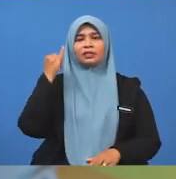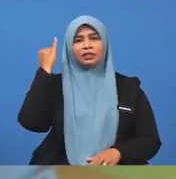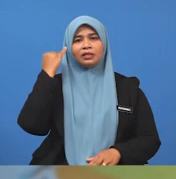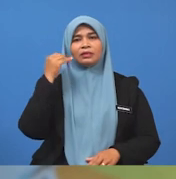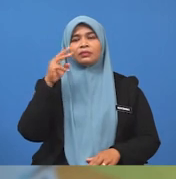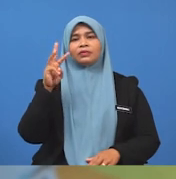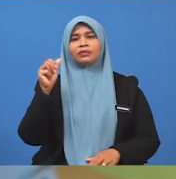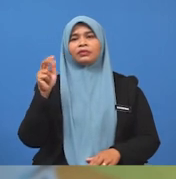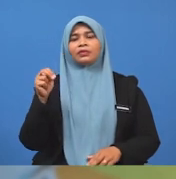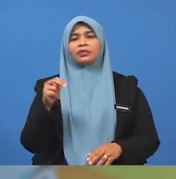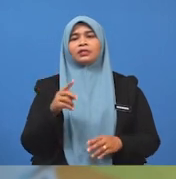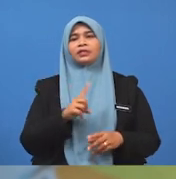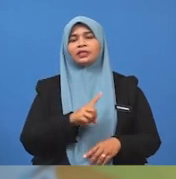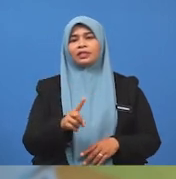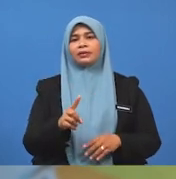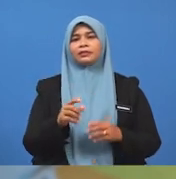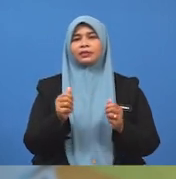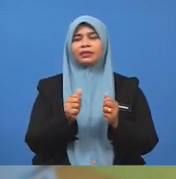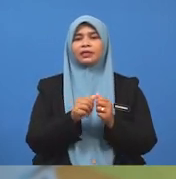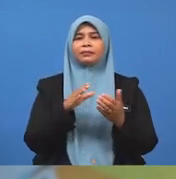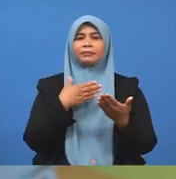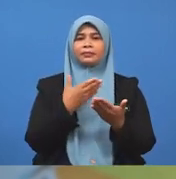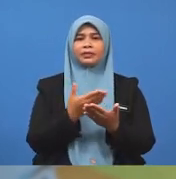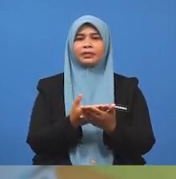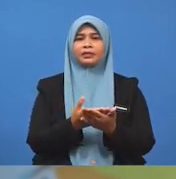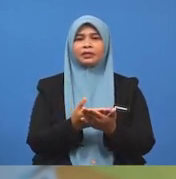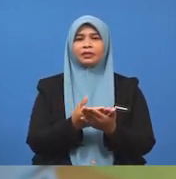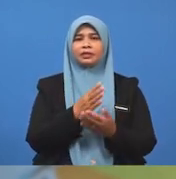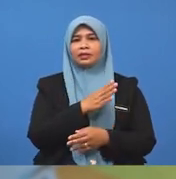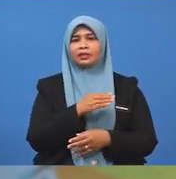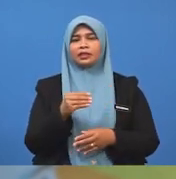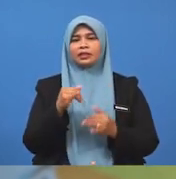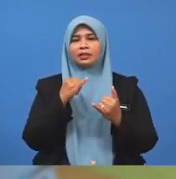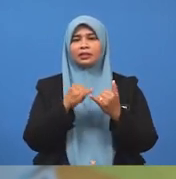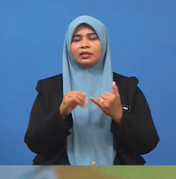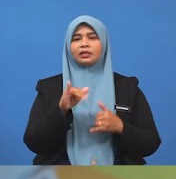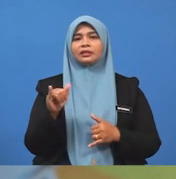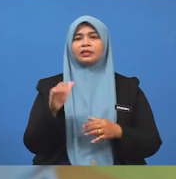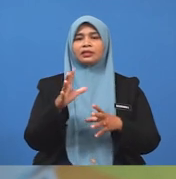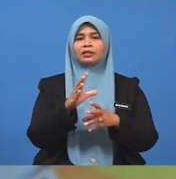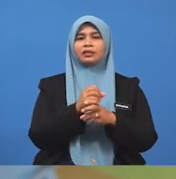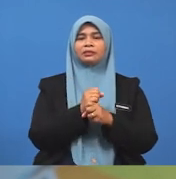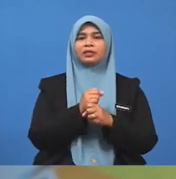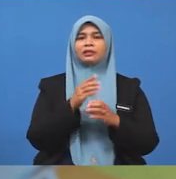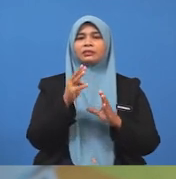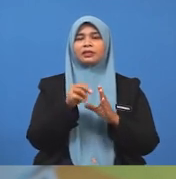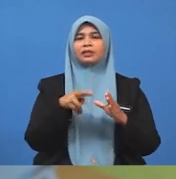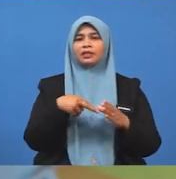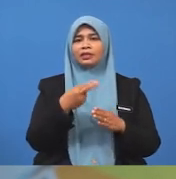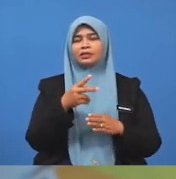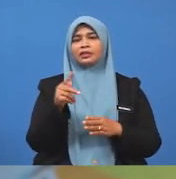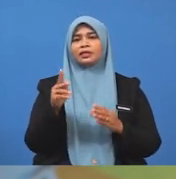ini mentafsir Alquran dengan baik dan akhirnya dapat menghasilkan